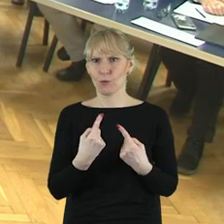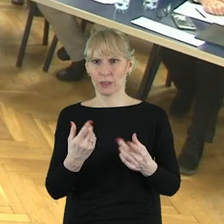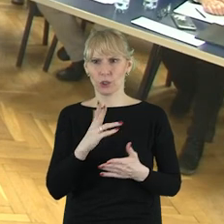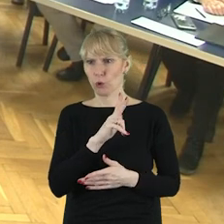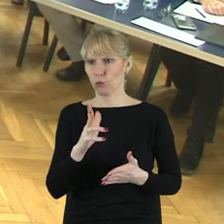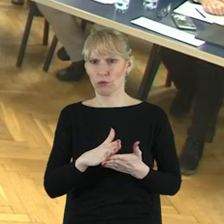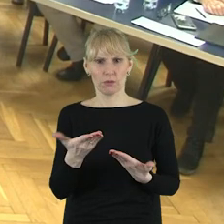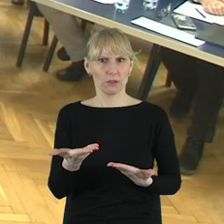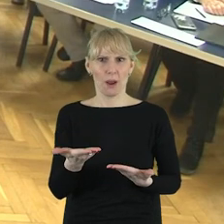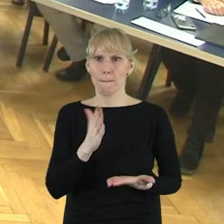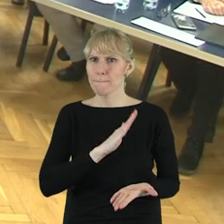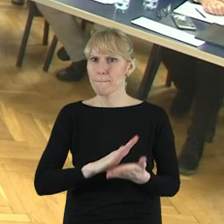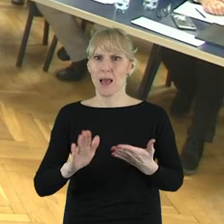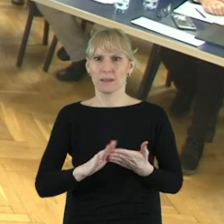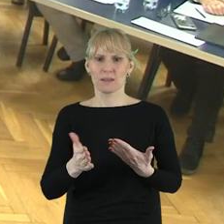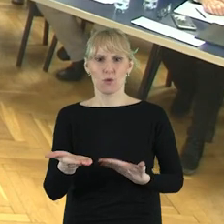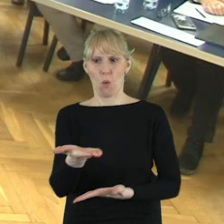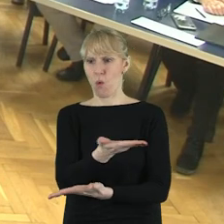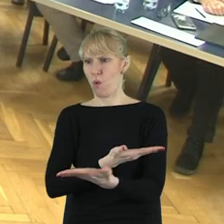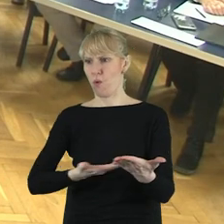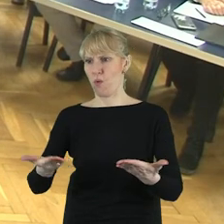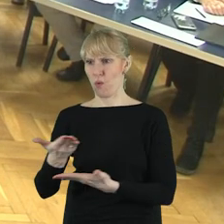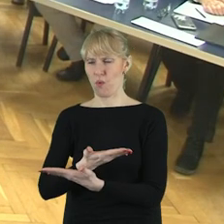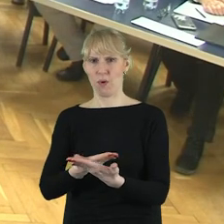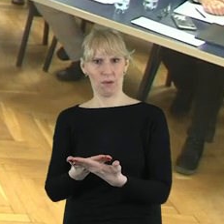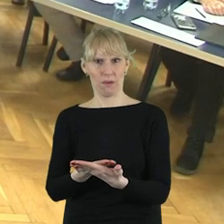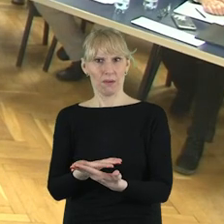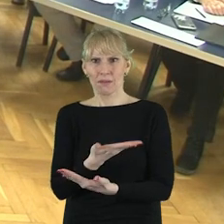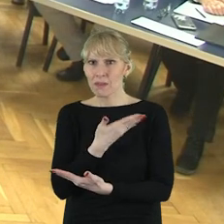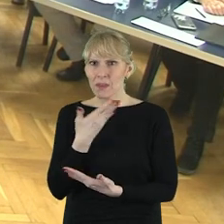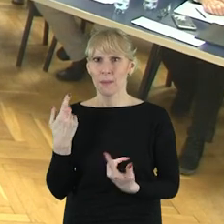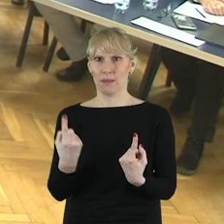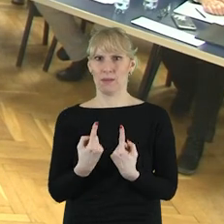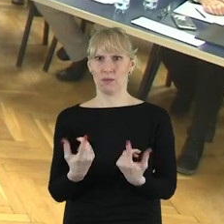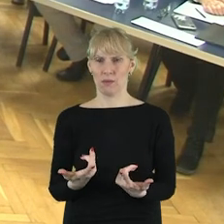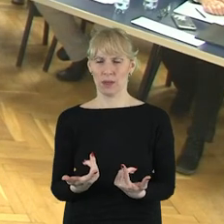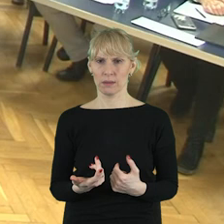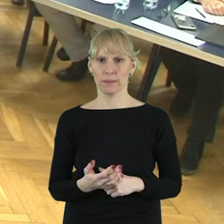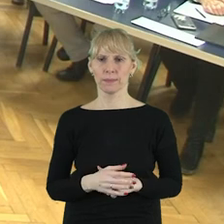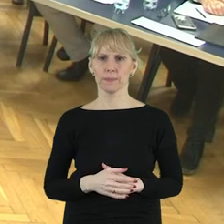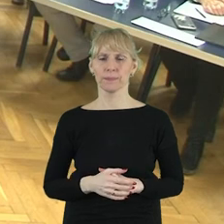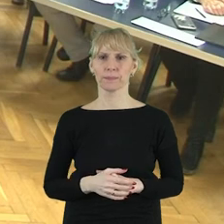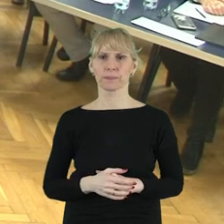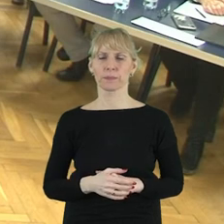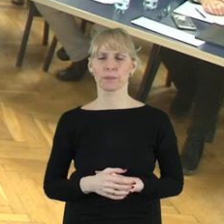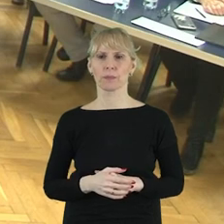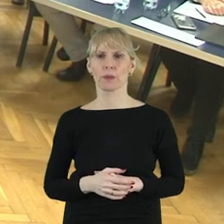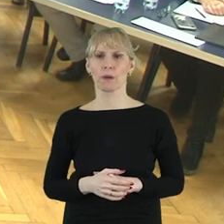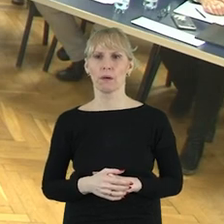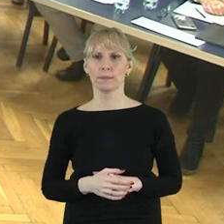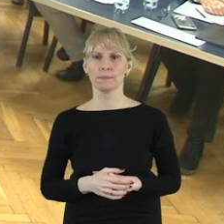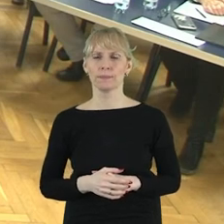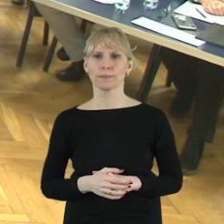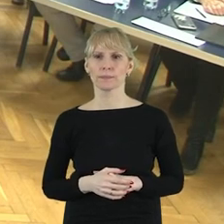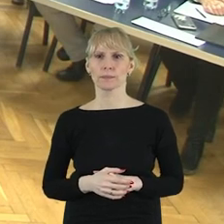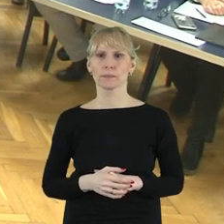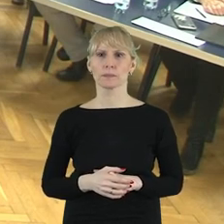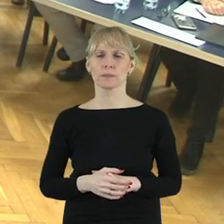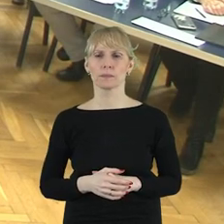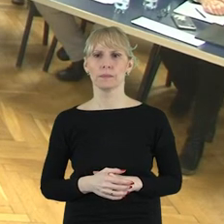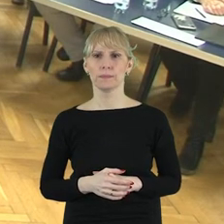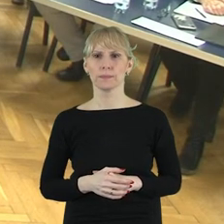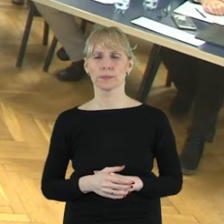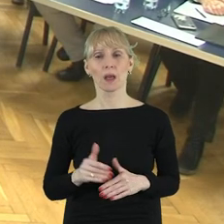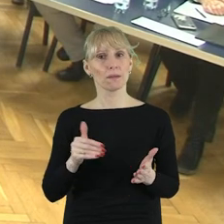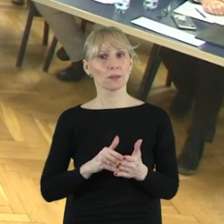wspólnego. I naszym zadaniem jest, żeby tą sytuację wyjaśnić, a może najbardziej uspokoić, bo są